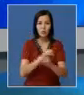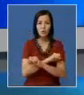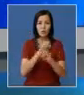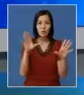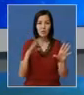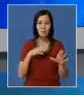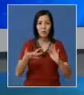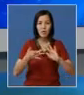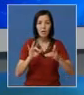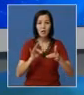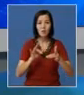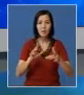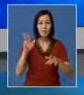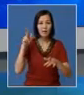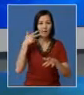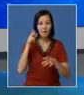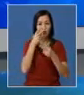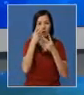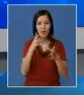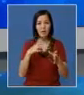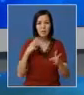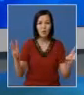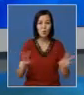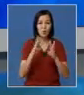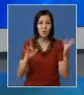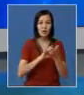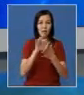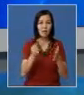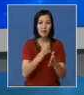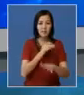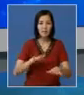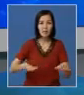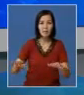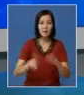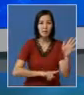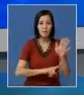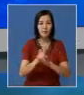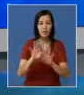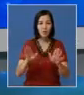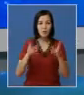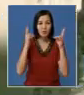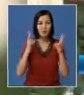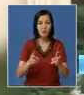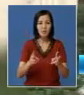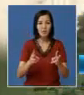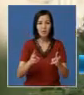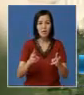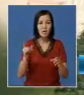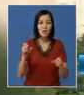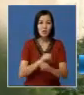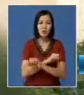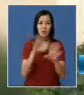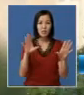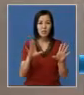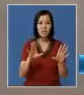Әлеуметтік желіде тарап жатқан видеоға назар аударсақ, өрт қаладағы әскери бөлім аймағынан шыққан. Төтенше жағдай мамандарының мәліметінше